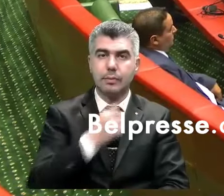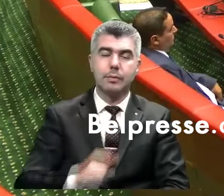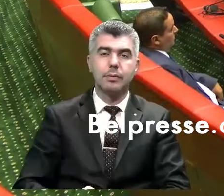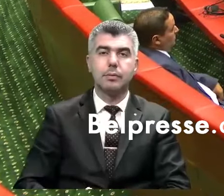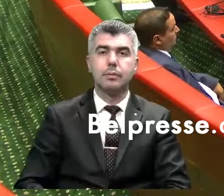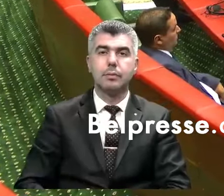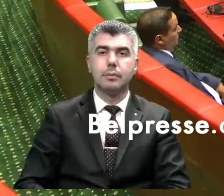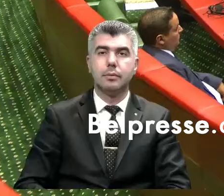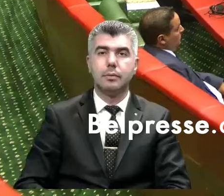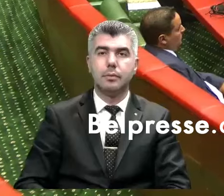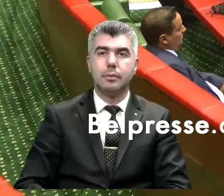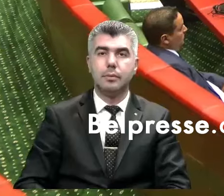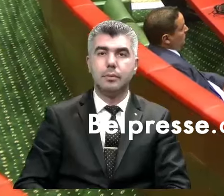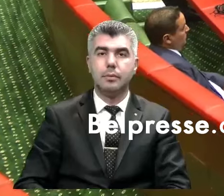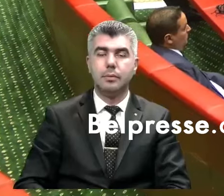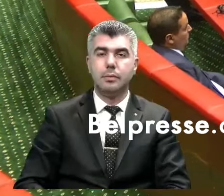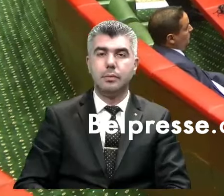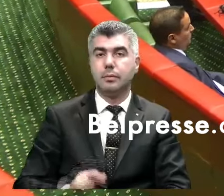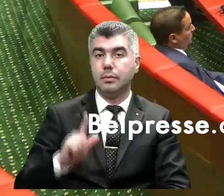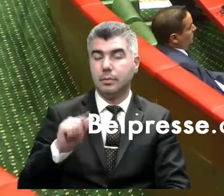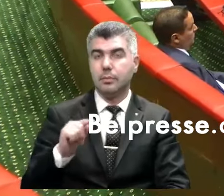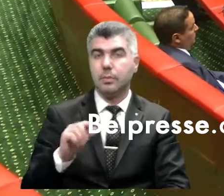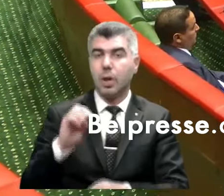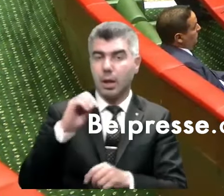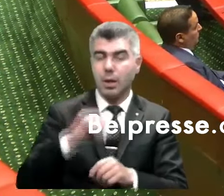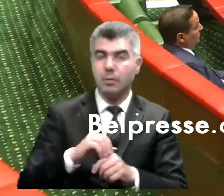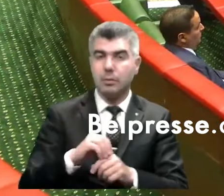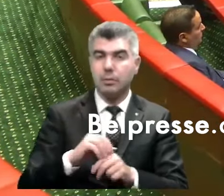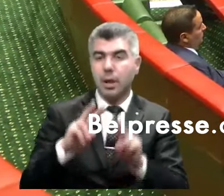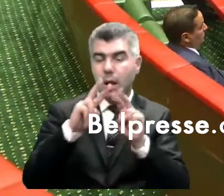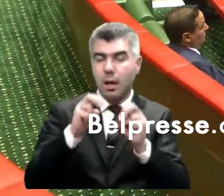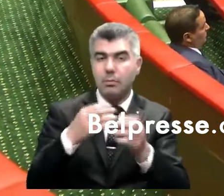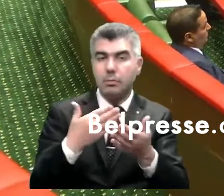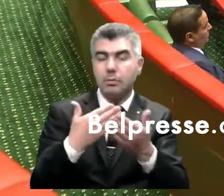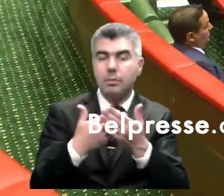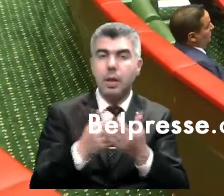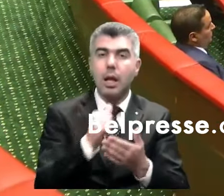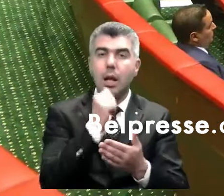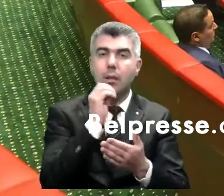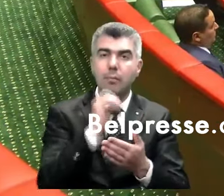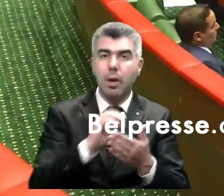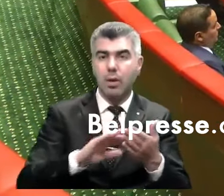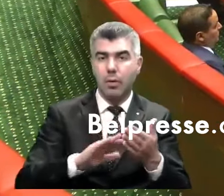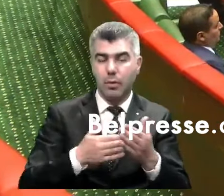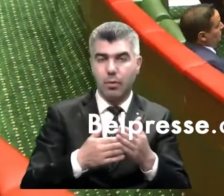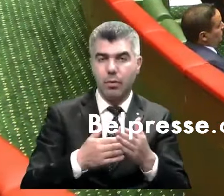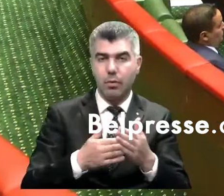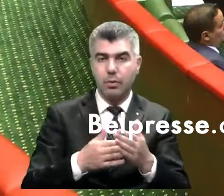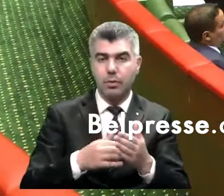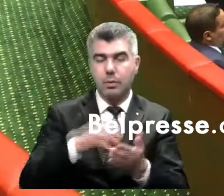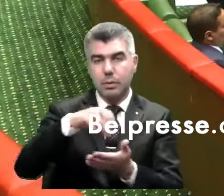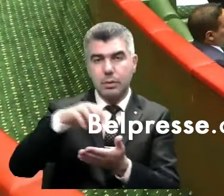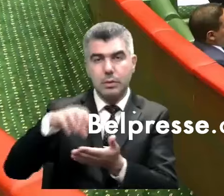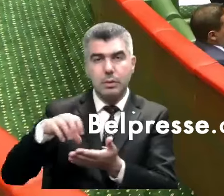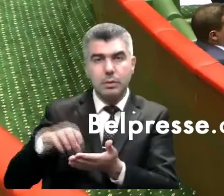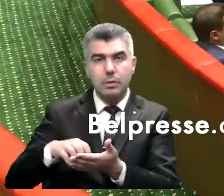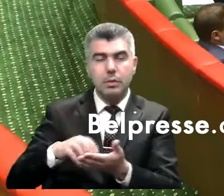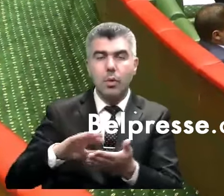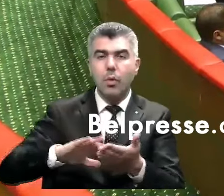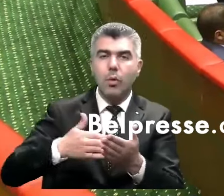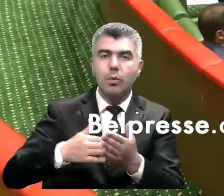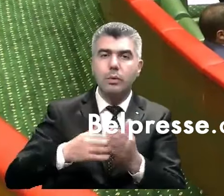المثمره عندنا كذلك تتبع تطور الوضعيه المائيه على مستوى ديال الاحواض يعني كل